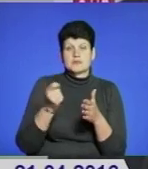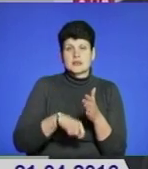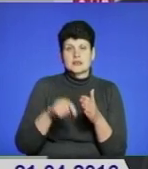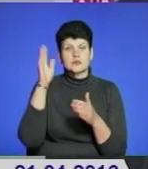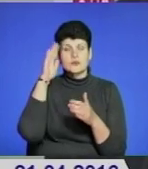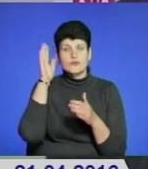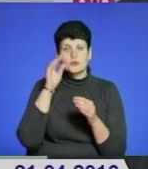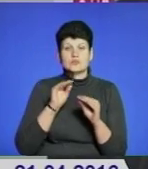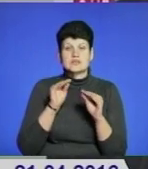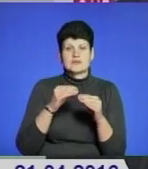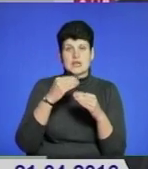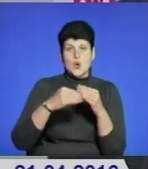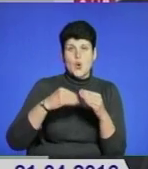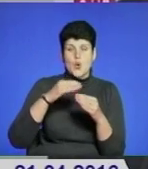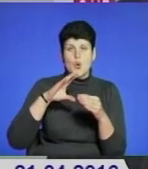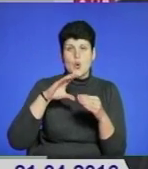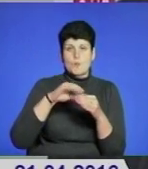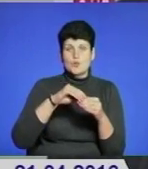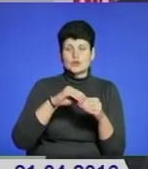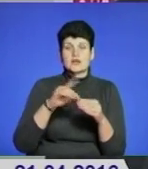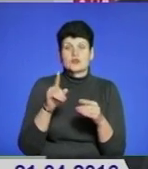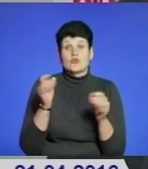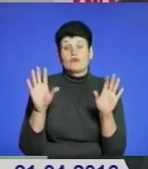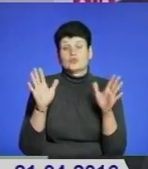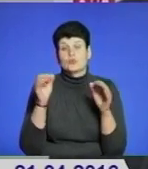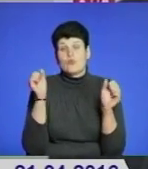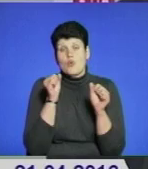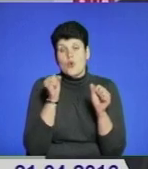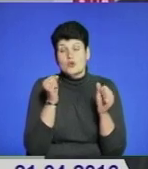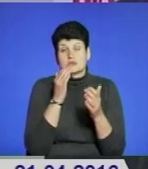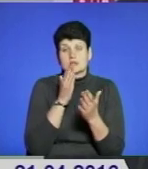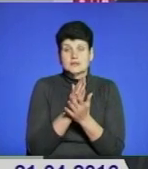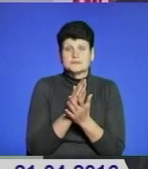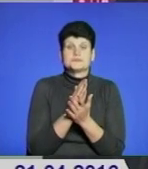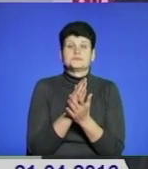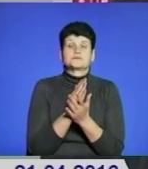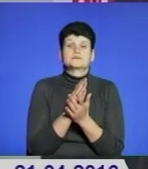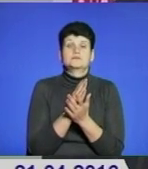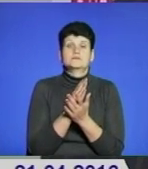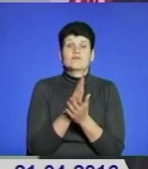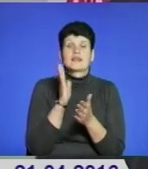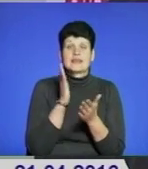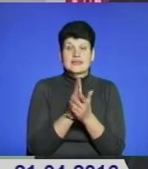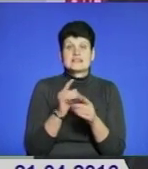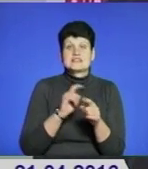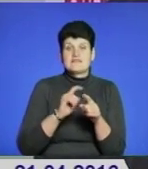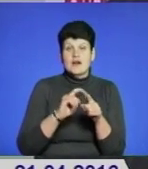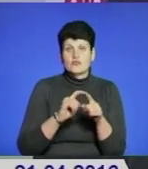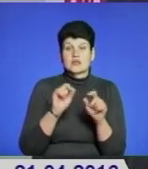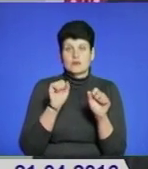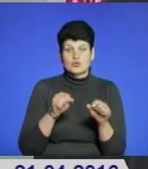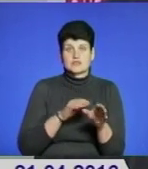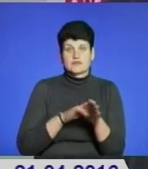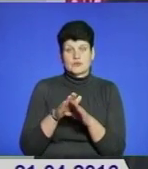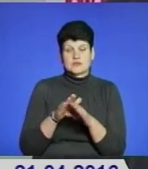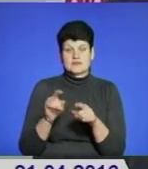встановити хомут, якщо в крайності є морози або будуть морози. Є зварювальник, який може виконати роботи